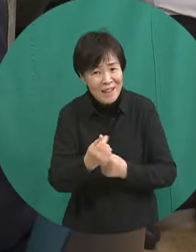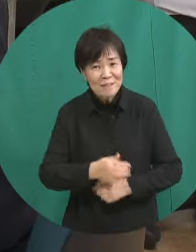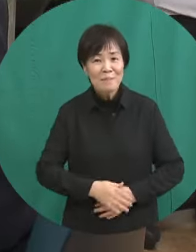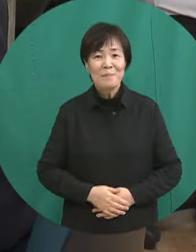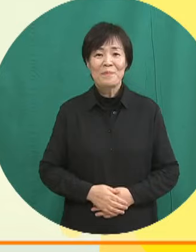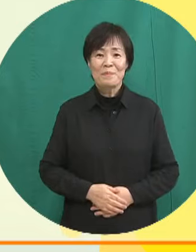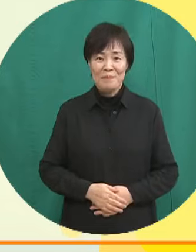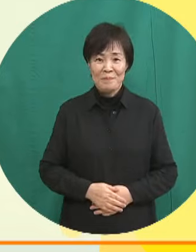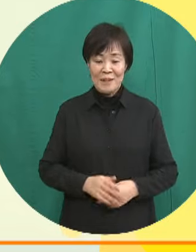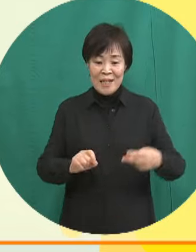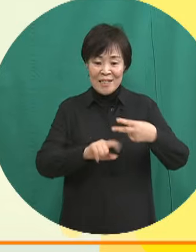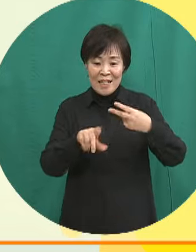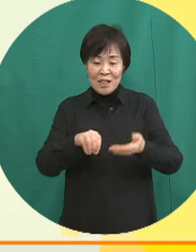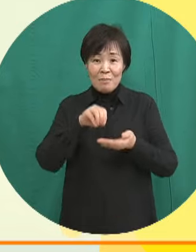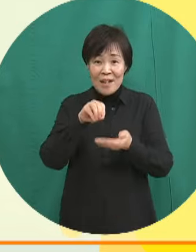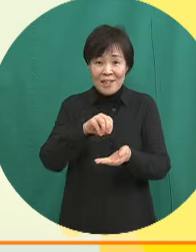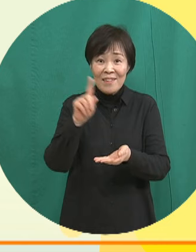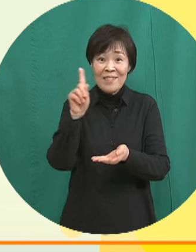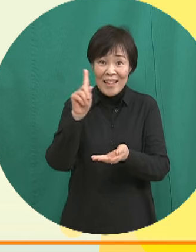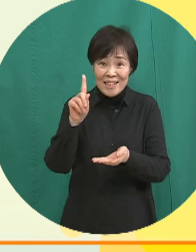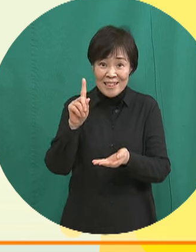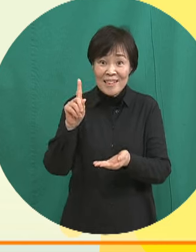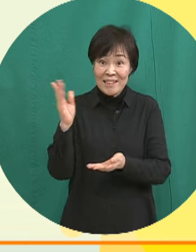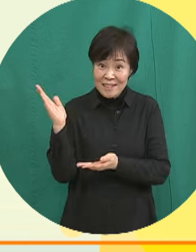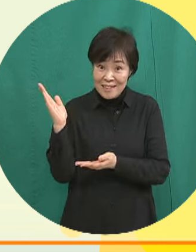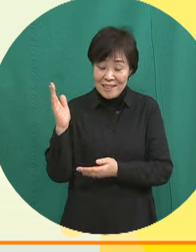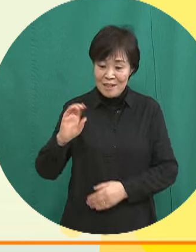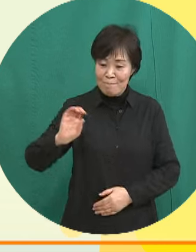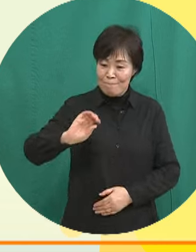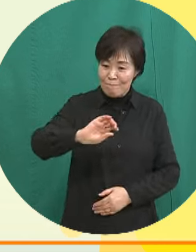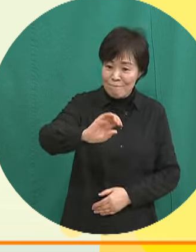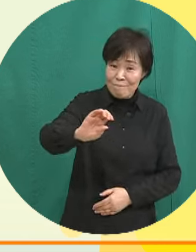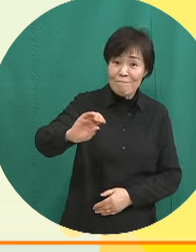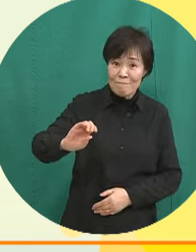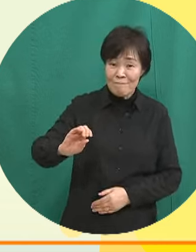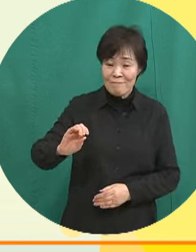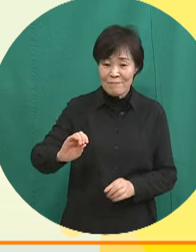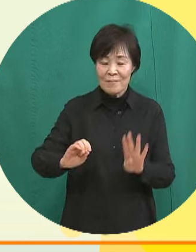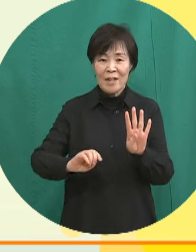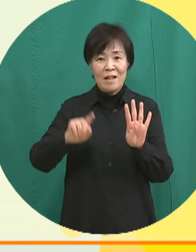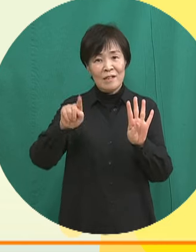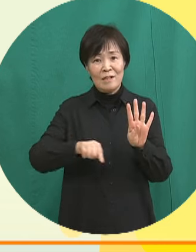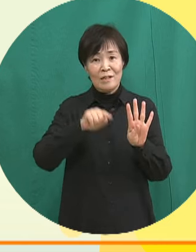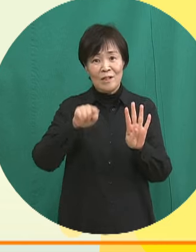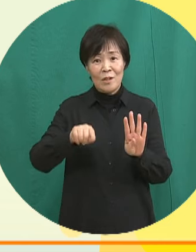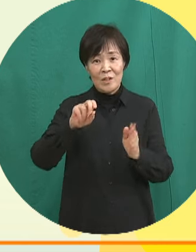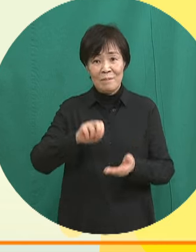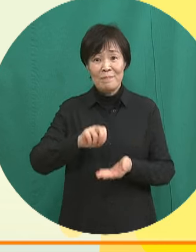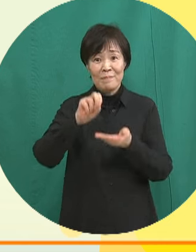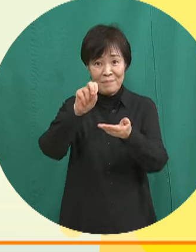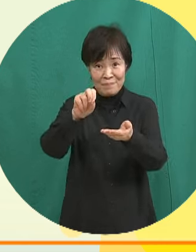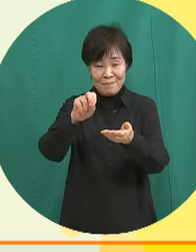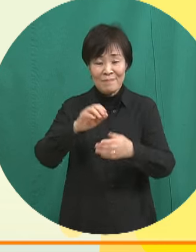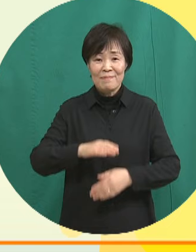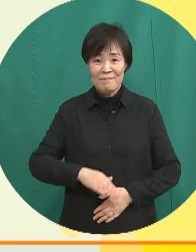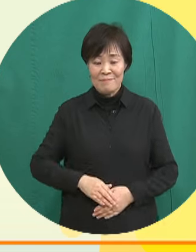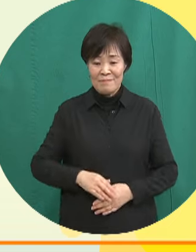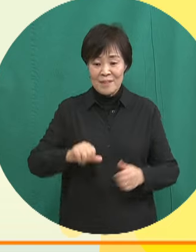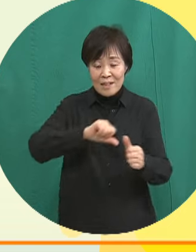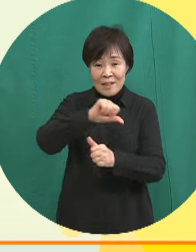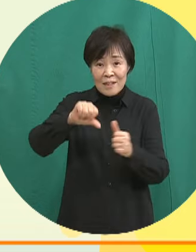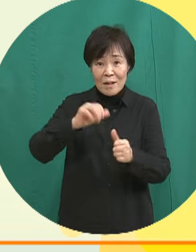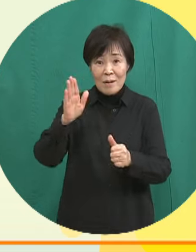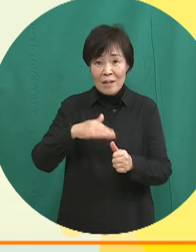しいね。 2月のプレゼントは愛南町ミショーミックの愛南ゴールド極みドレッシングセットを4名様